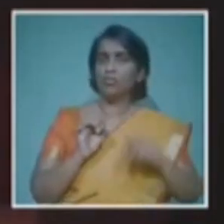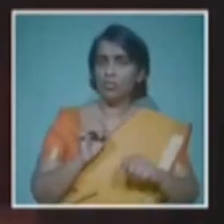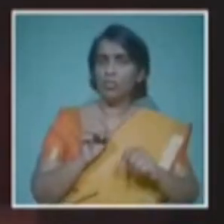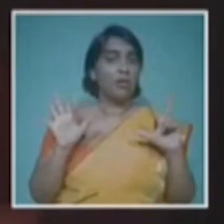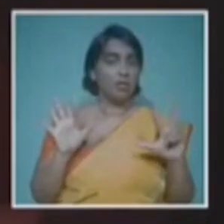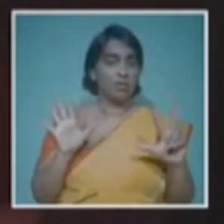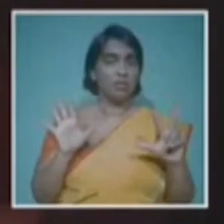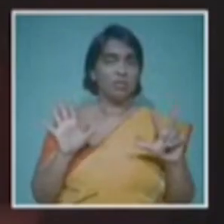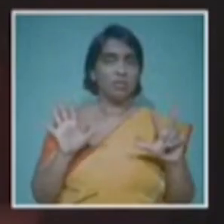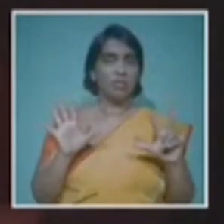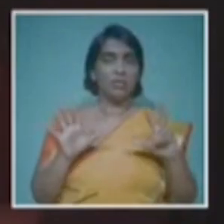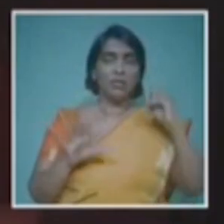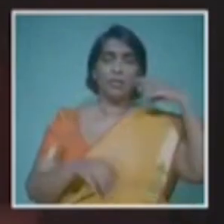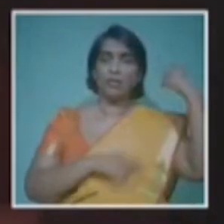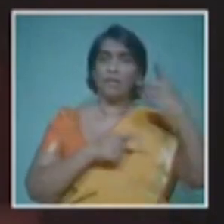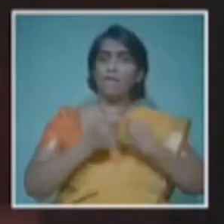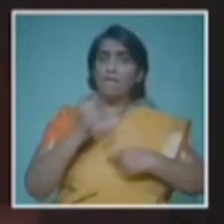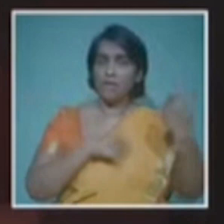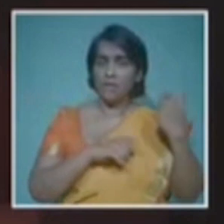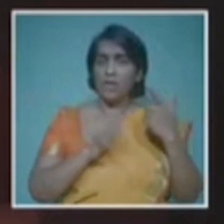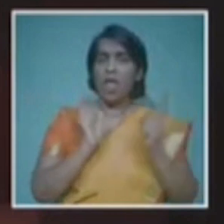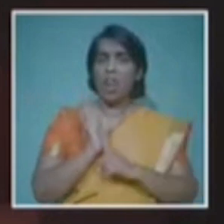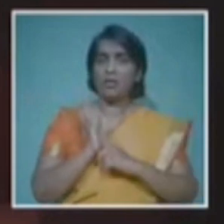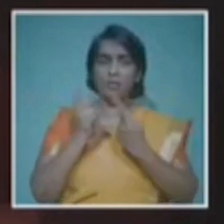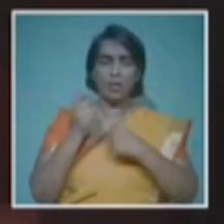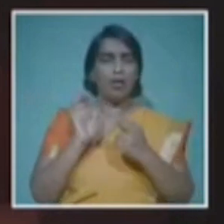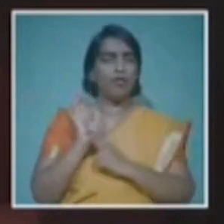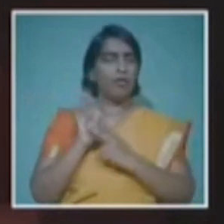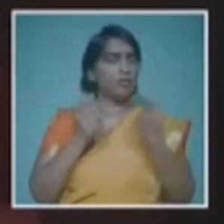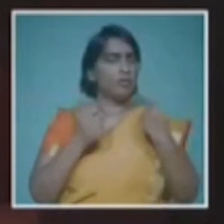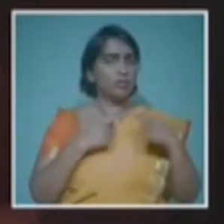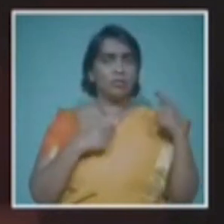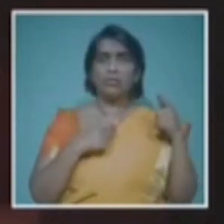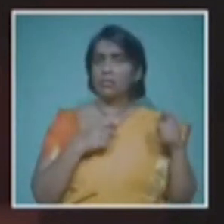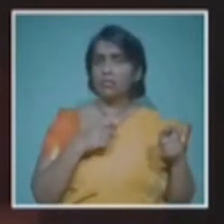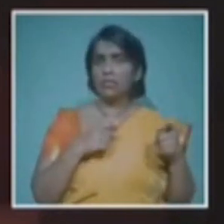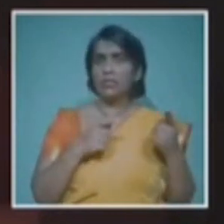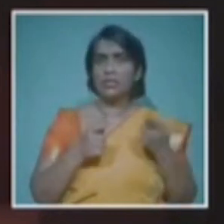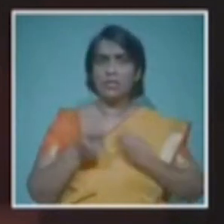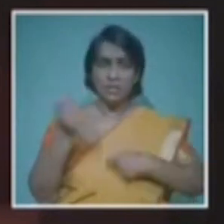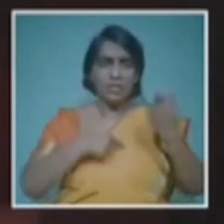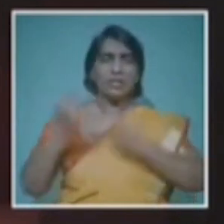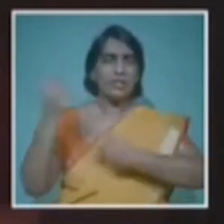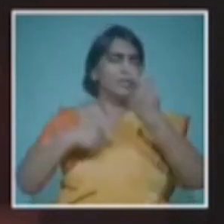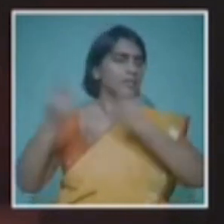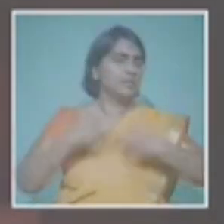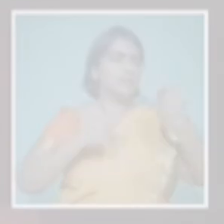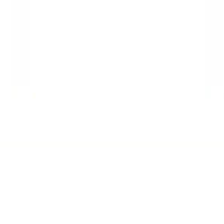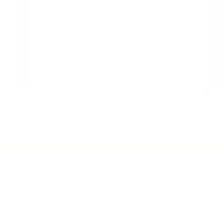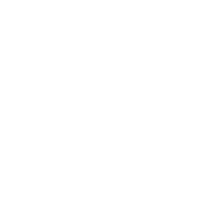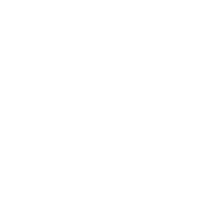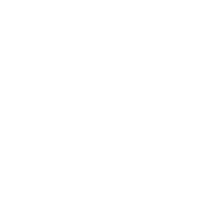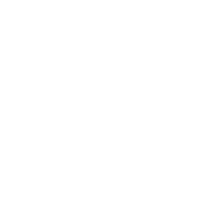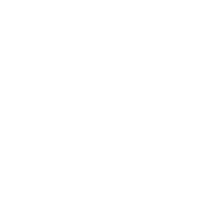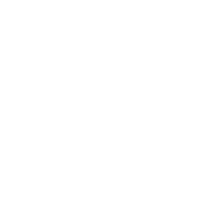අටකට කඩනවලු. බලාගාර විකුණන්න යනවලු. ලක්ෂපාන විකුණනවලු. නොරොච්චෝලේ විකුණනවලු. දැන් මේක මේ වෙන්දේසිලන්තයක් වෙලා තියෙන්නේ. විකුණුම් ලන්තයක්.